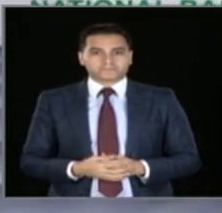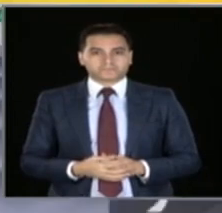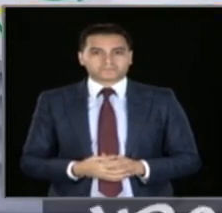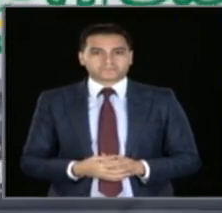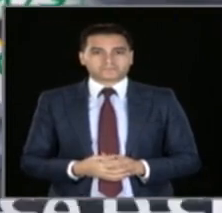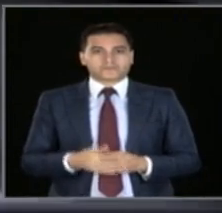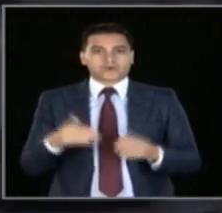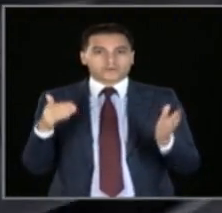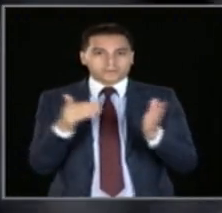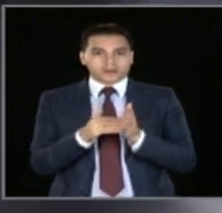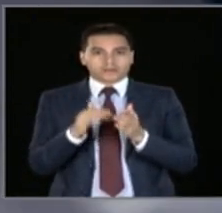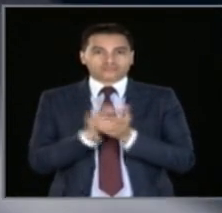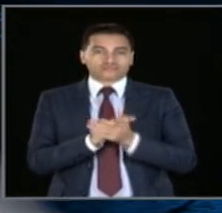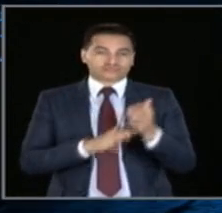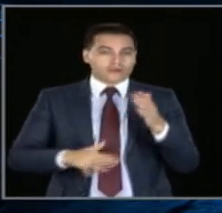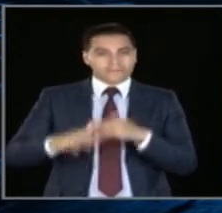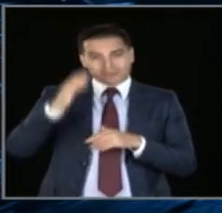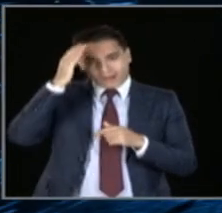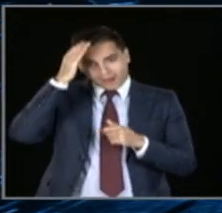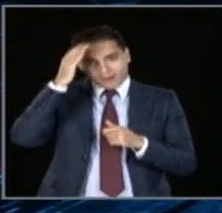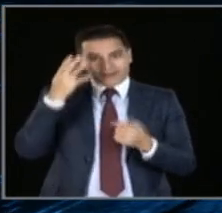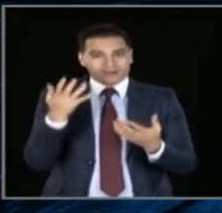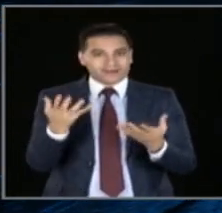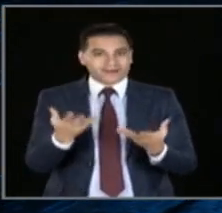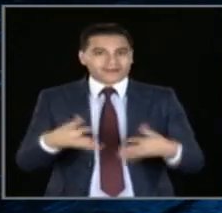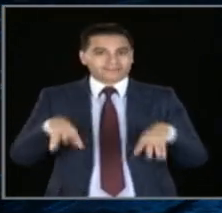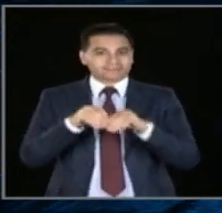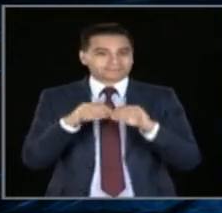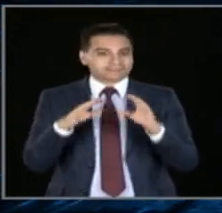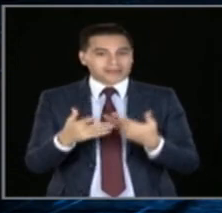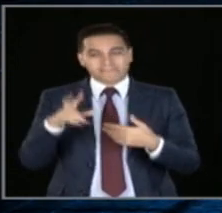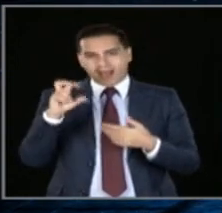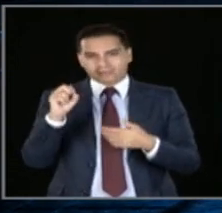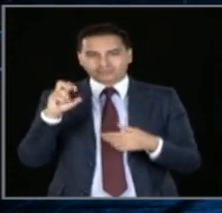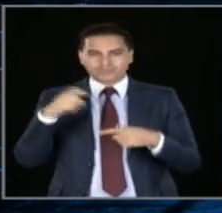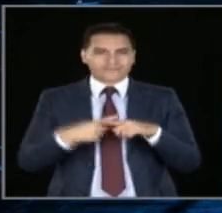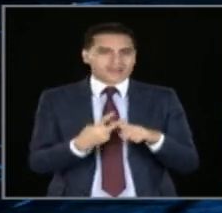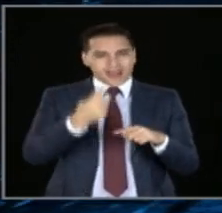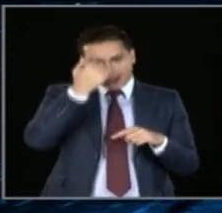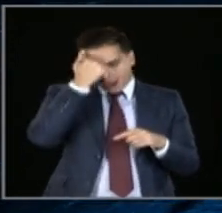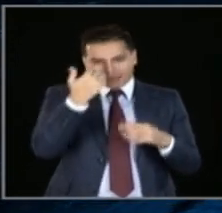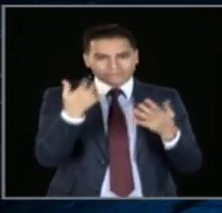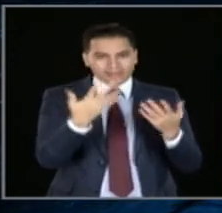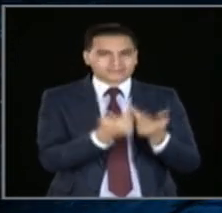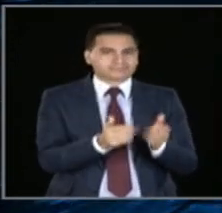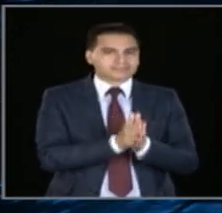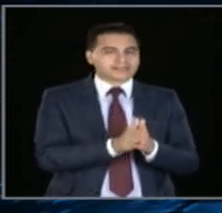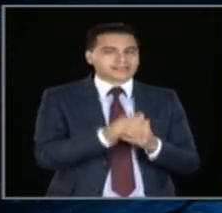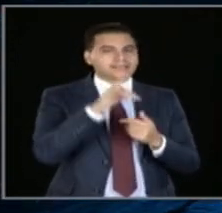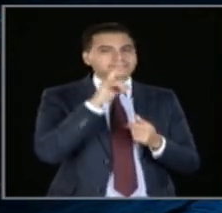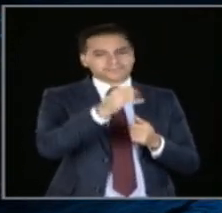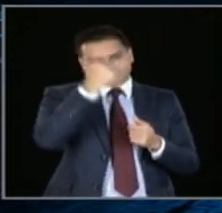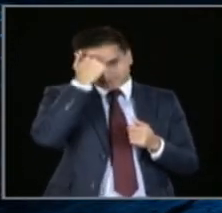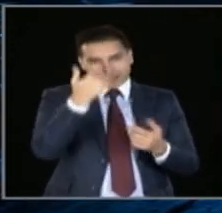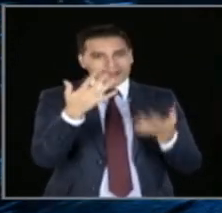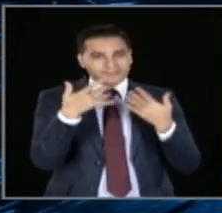وبكده اصحابنا العباقره قادرون باختلاف جمعوا 25 نقطه في فقره ضربات الجزاء وكل نقطه بالف